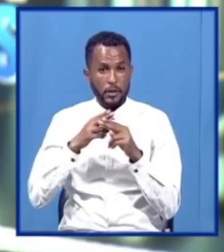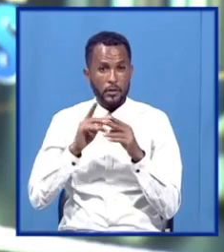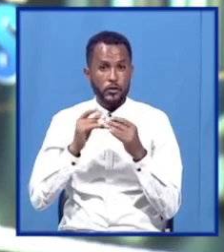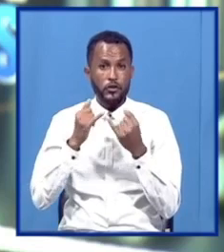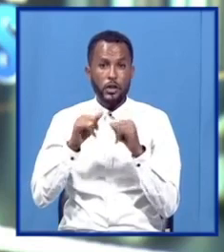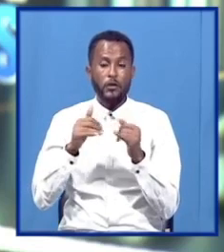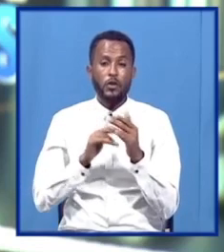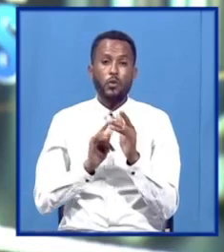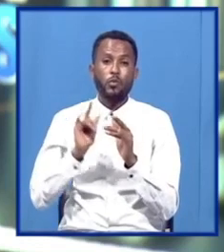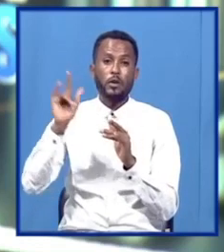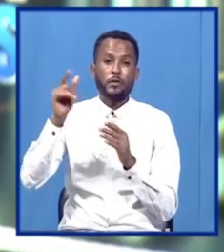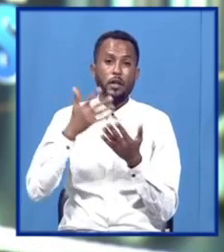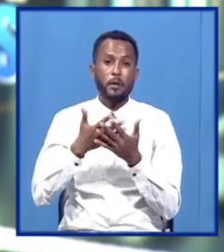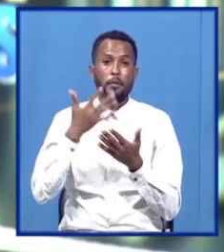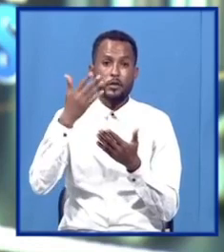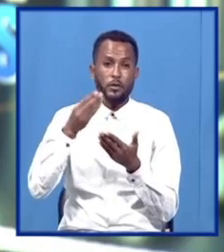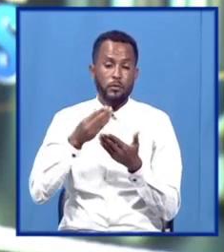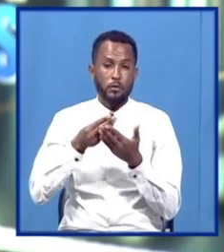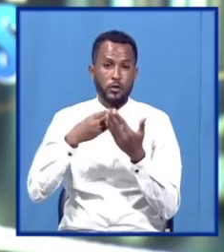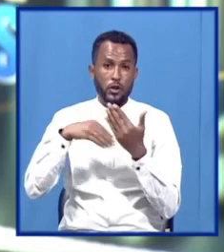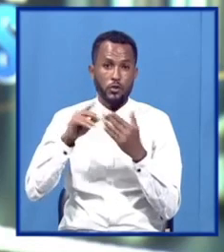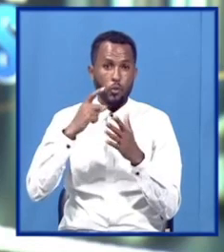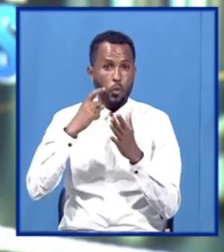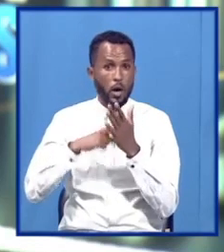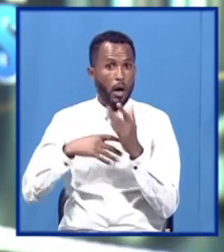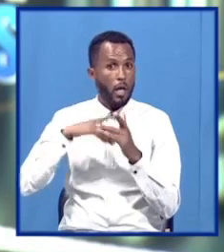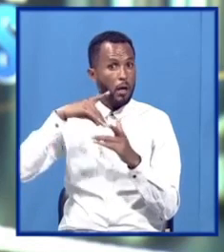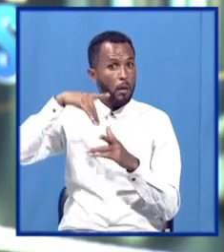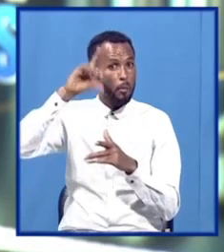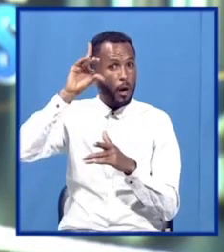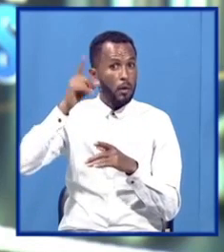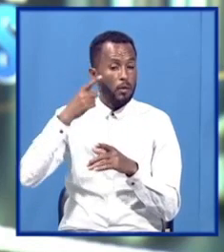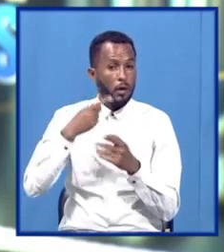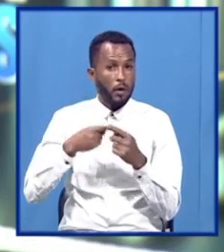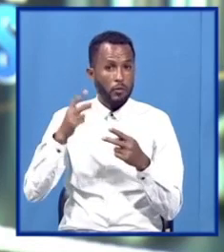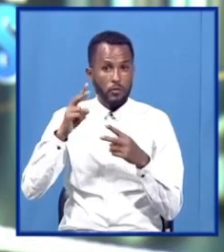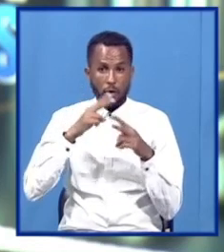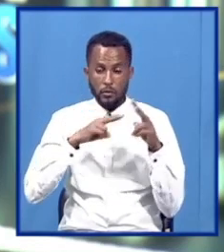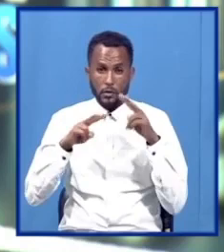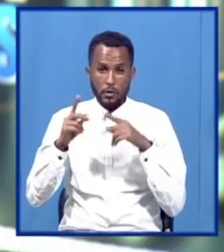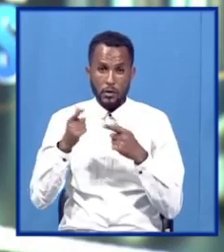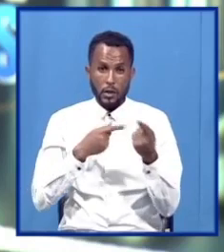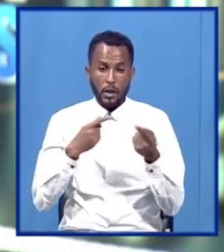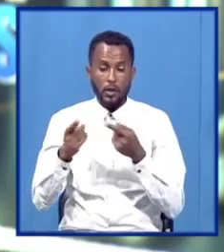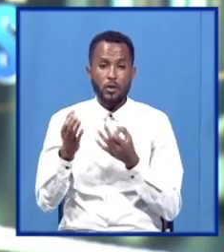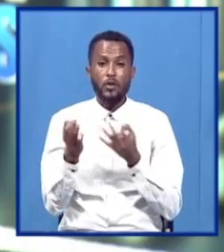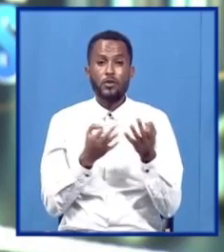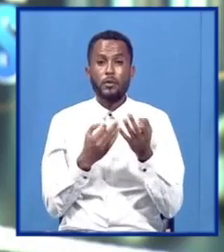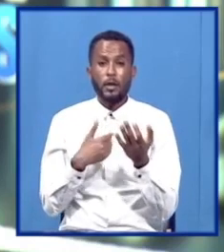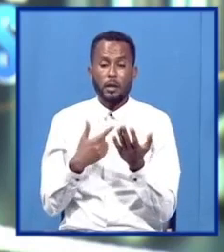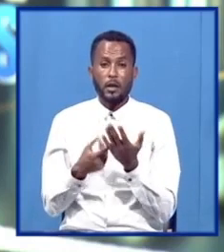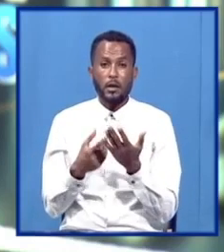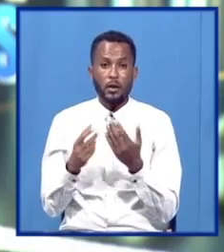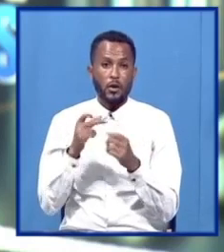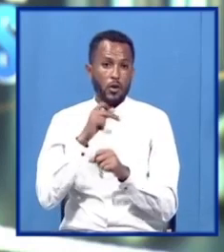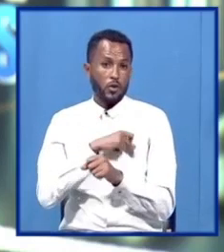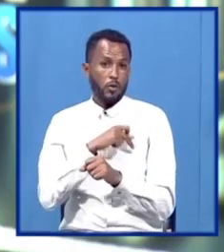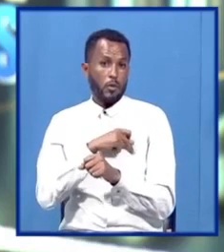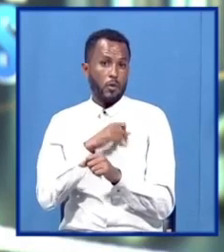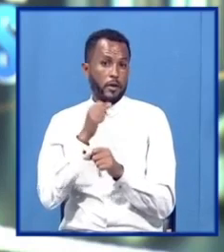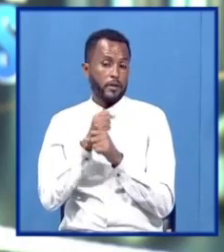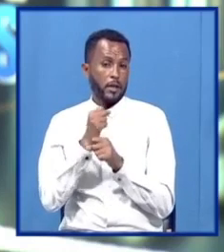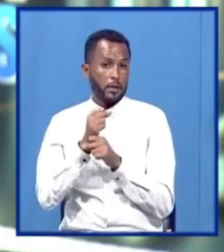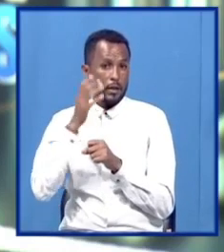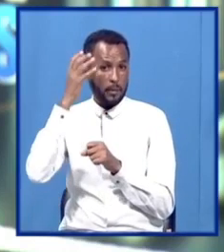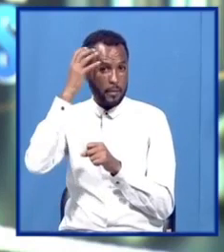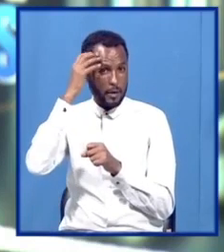ግና መሸጥ ዋጎም ክባር ከም ዝኾነ ኣብ ተዓውድ ዝተዋፈሩ ነጋዶ ገሊጸማሉ ማህያ ሰራሕተኛታት